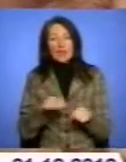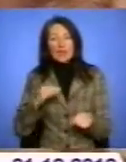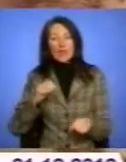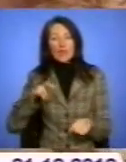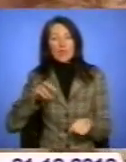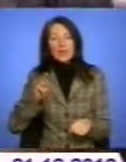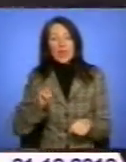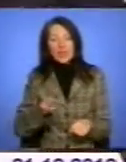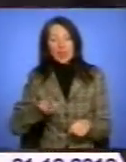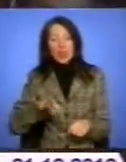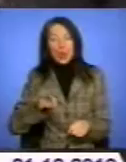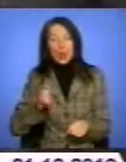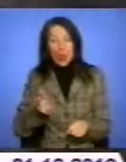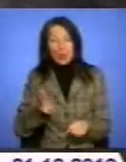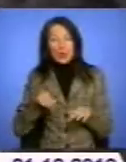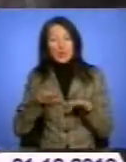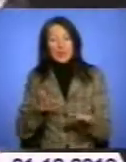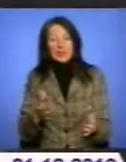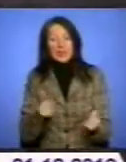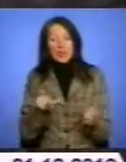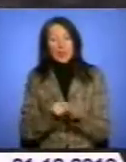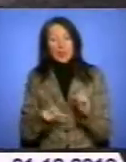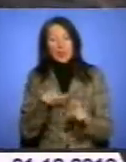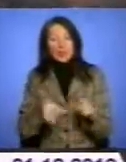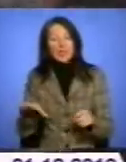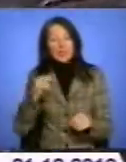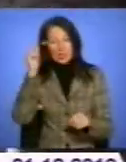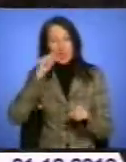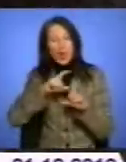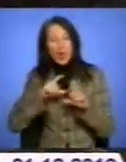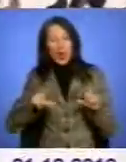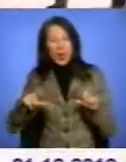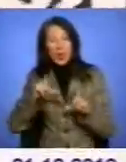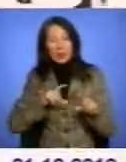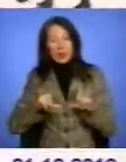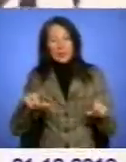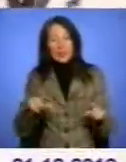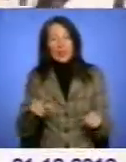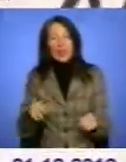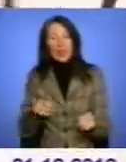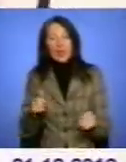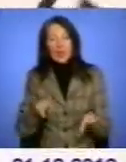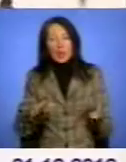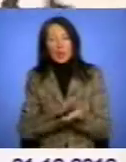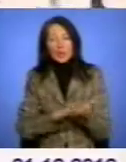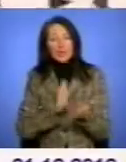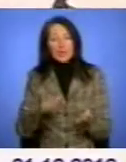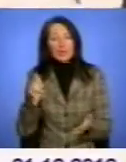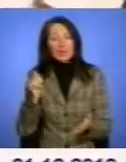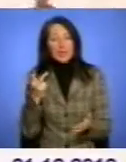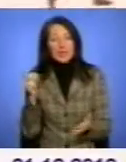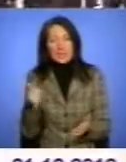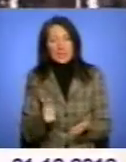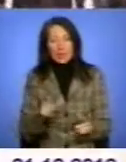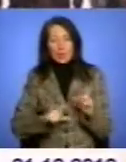В акції взяли участь студенти всіх вишів. Репетиції тривали 3 тижні. Учасники флешмобу розповіли, що їм цікаво було